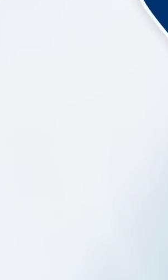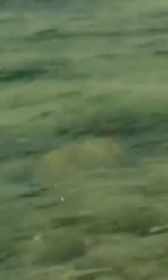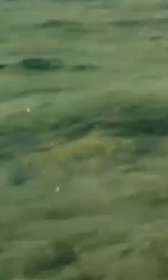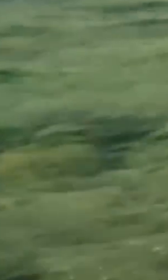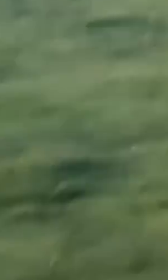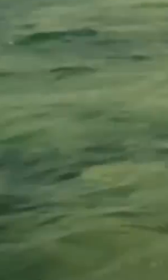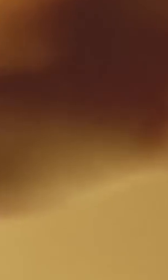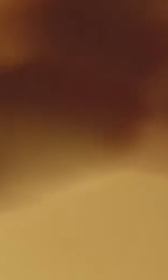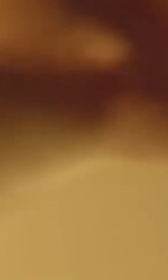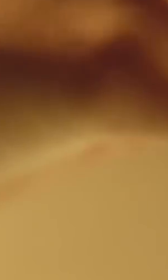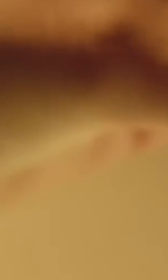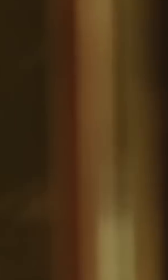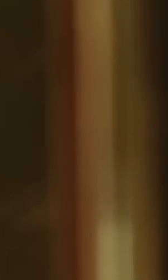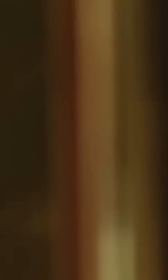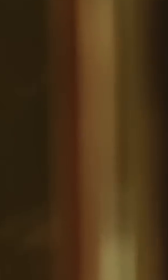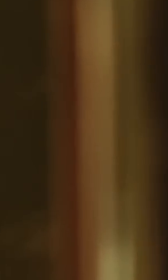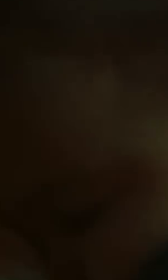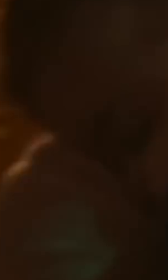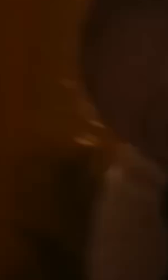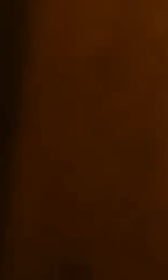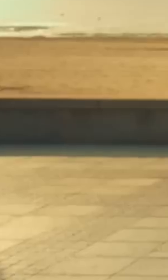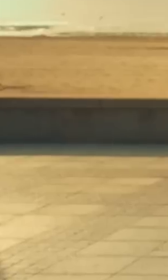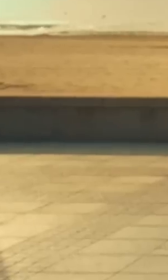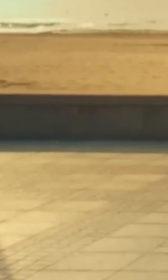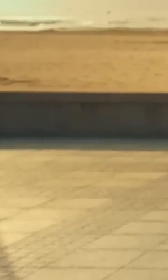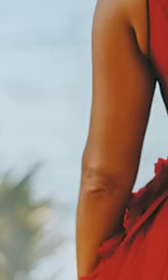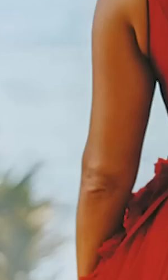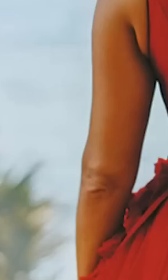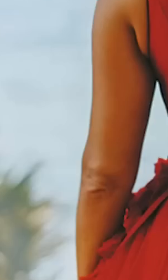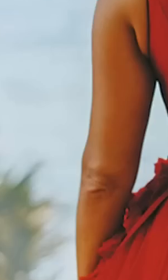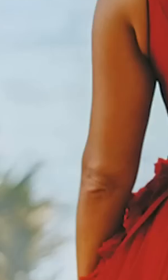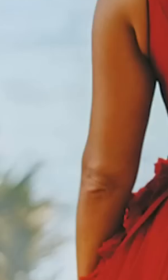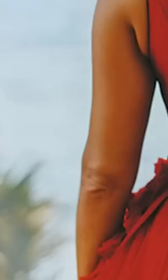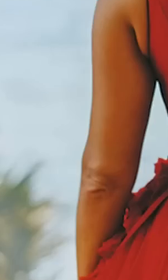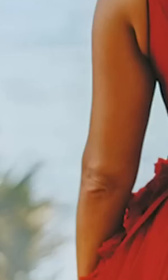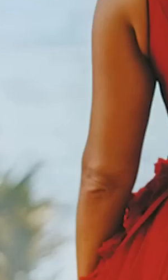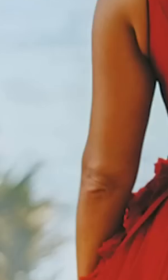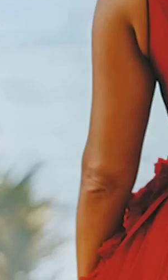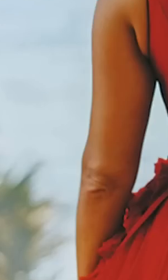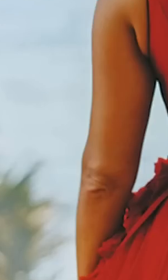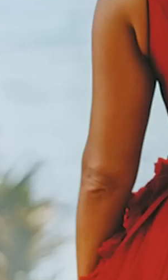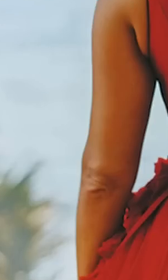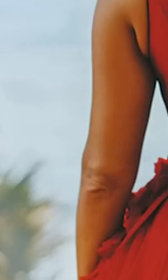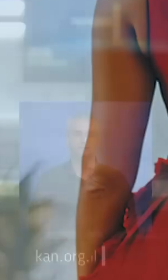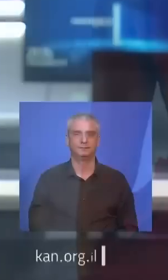אימקס. אם לא תדאגי לעצמך, אף אחד אחר לא ידאג לך. חתונתה של רוזה, סרט מקסים ומפתיע,